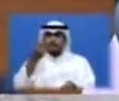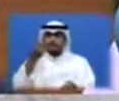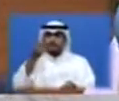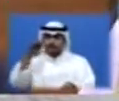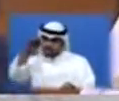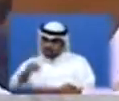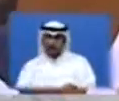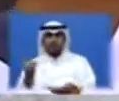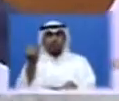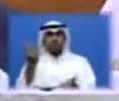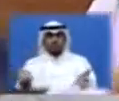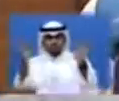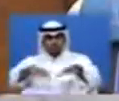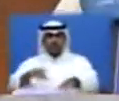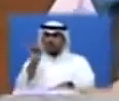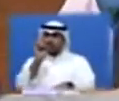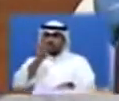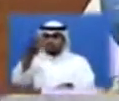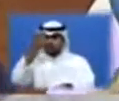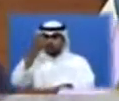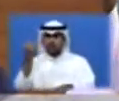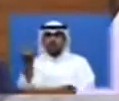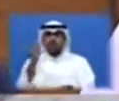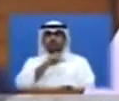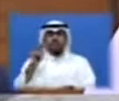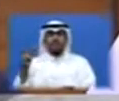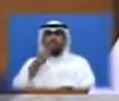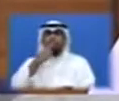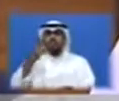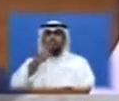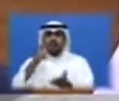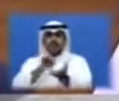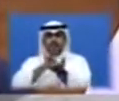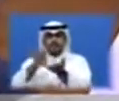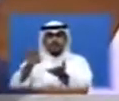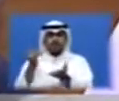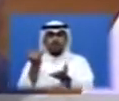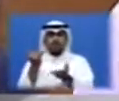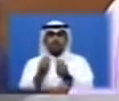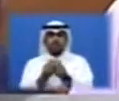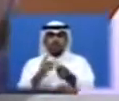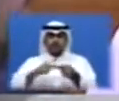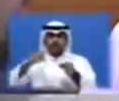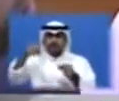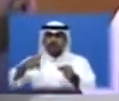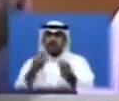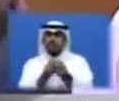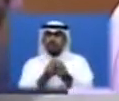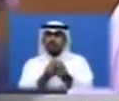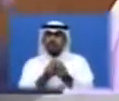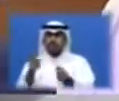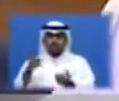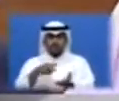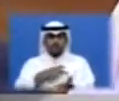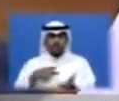الغذائية، وتجديد على مكافحة التدخين في قانوننا الجديد الذي أرسل إلى مجلس الوزراء. يعني